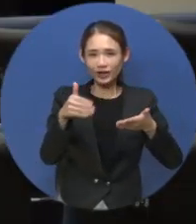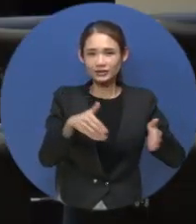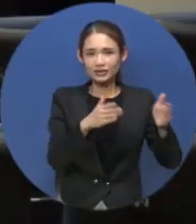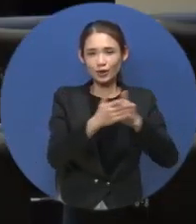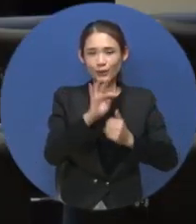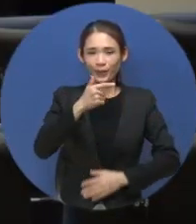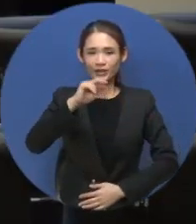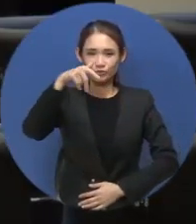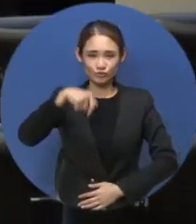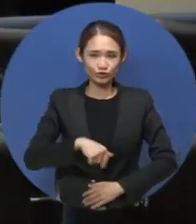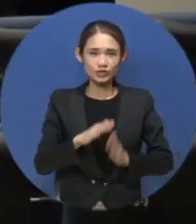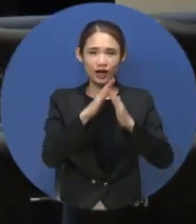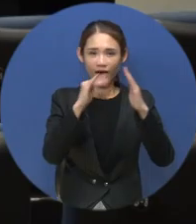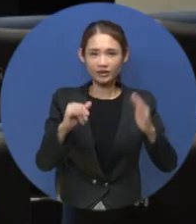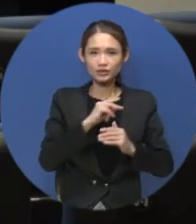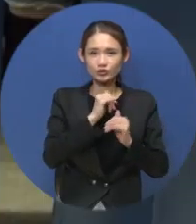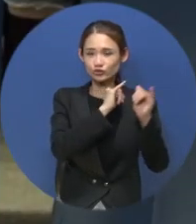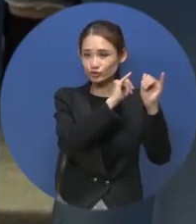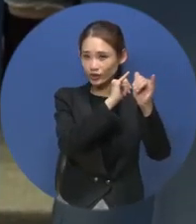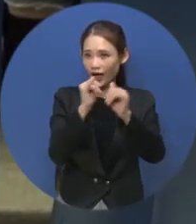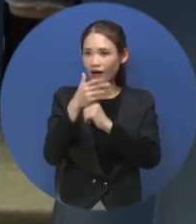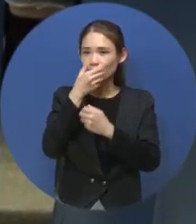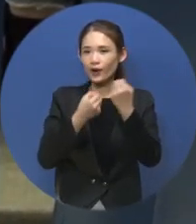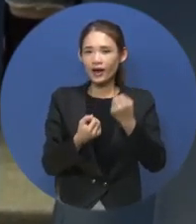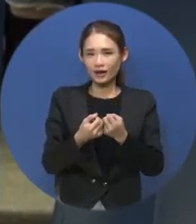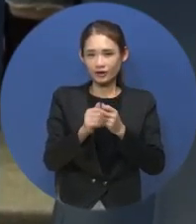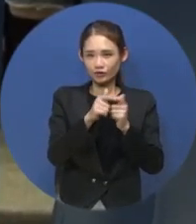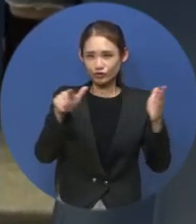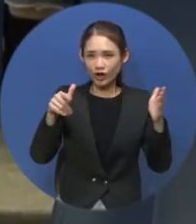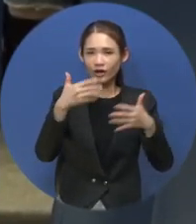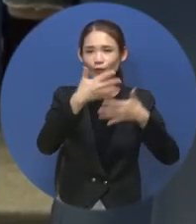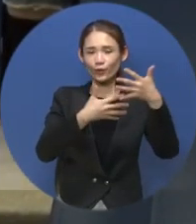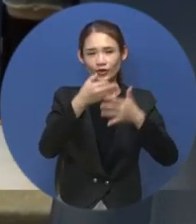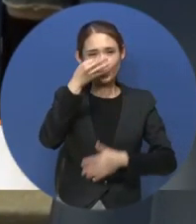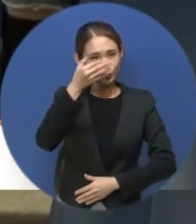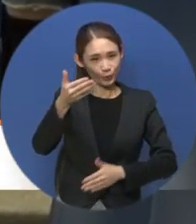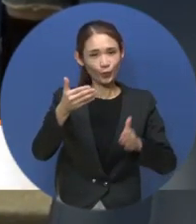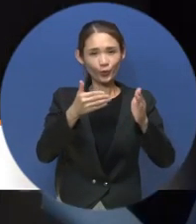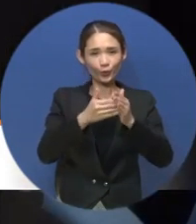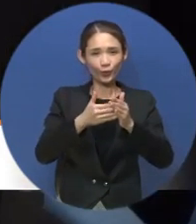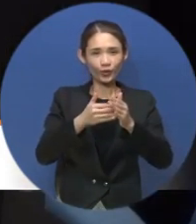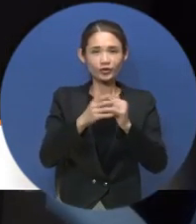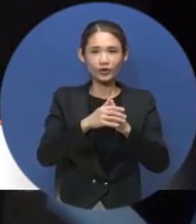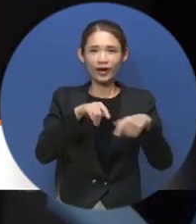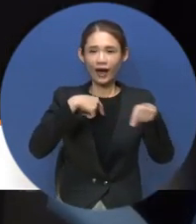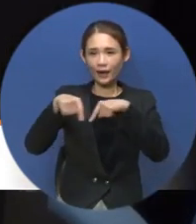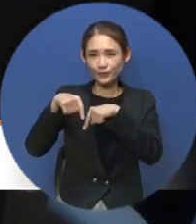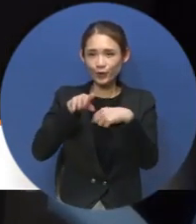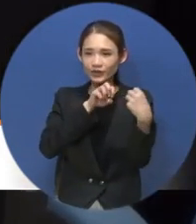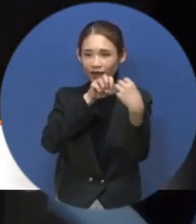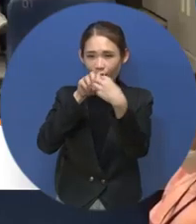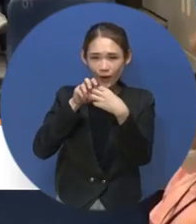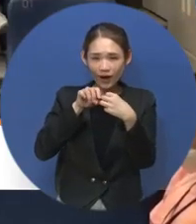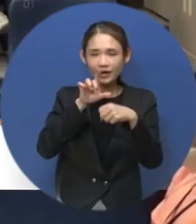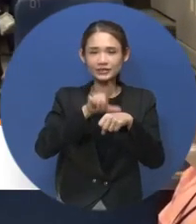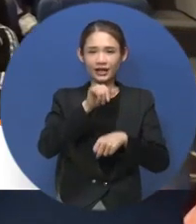주제는 장애인에게 필요한 백신은 함께 더불어 사는 세상이라는 의미가 담긴 우리의 백신은 함께 하는